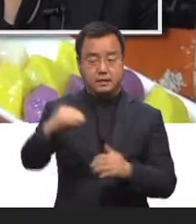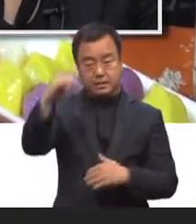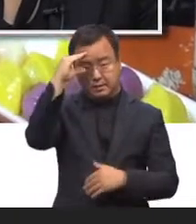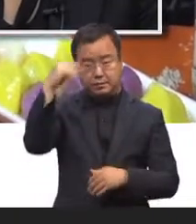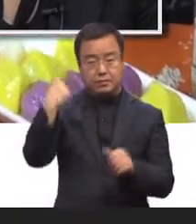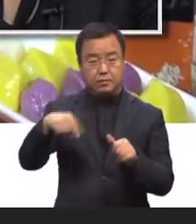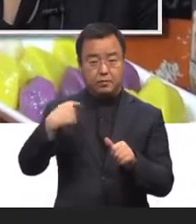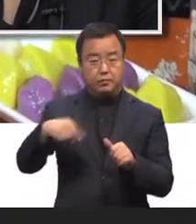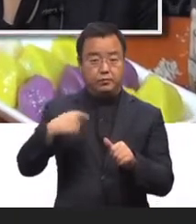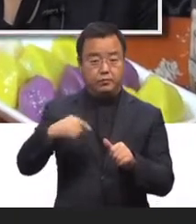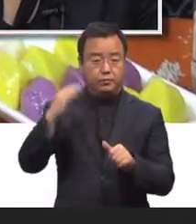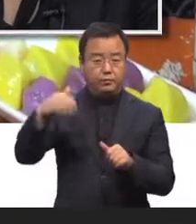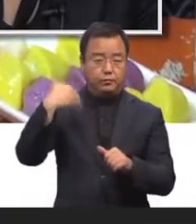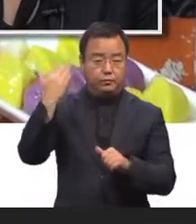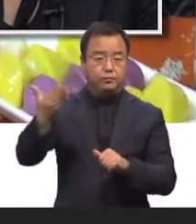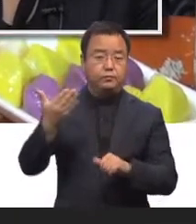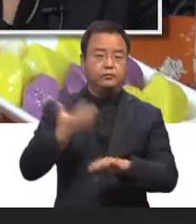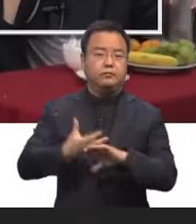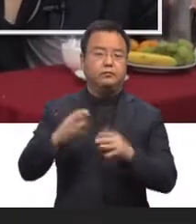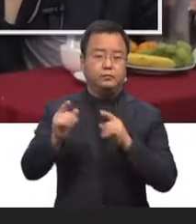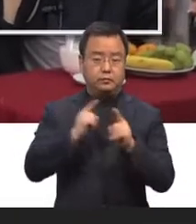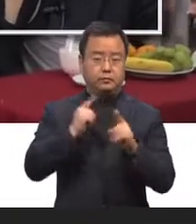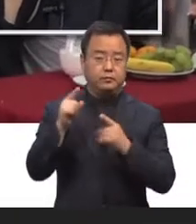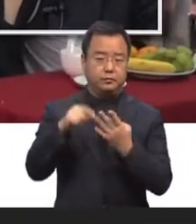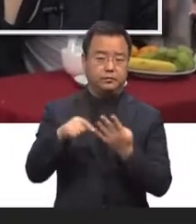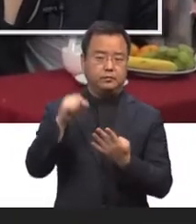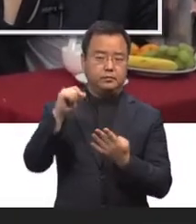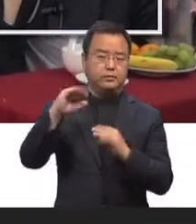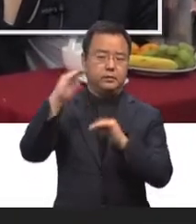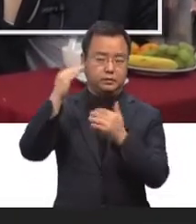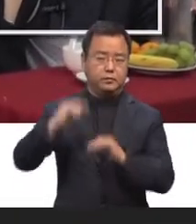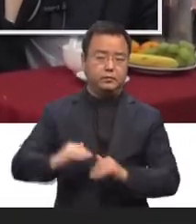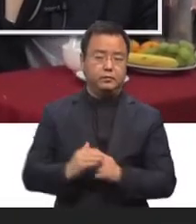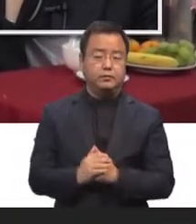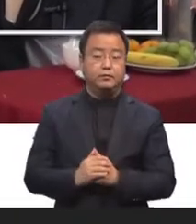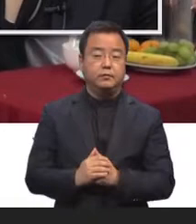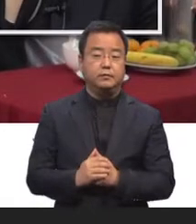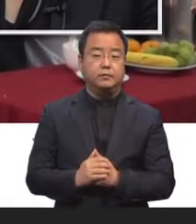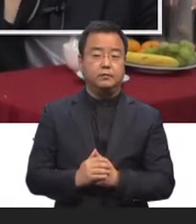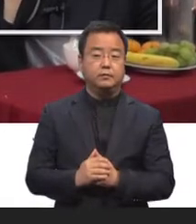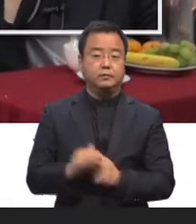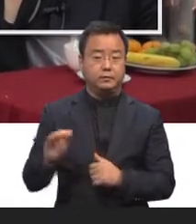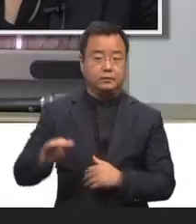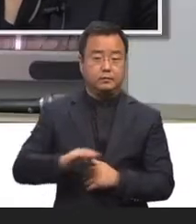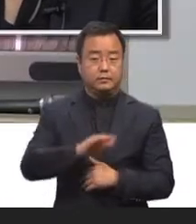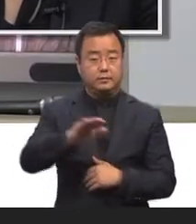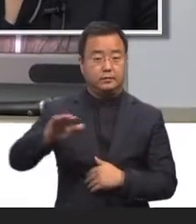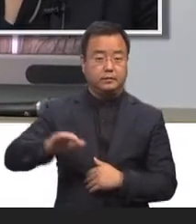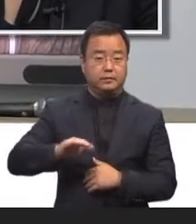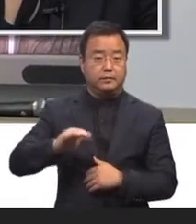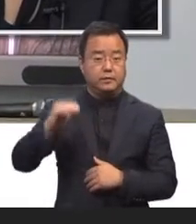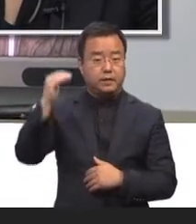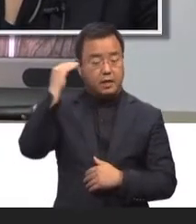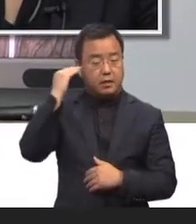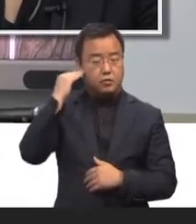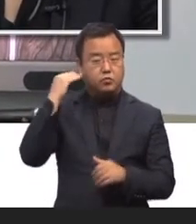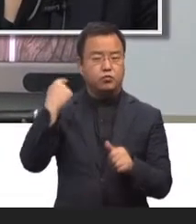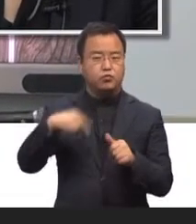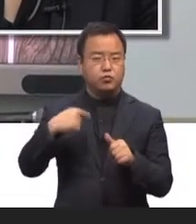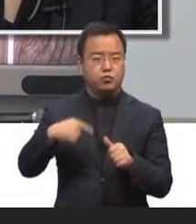그 이후에는 외국어로 채택을 되는 그런 과정인데 저희 한국